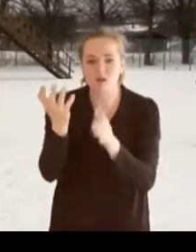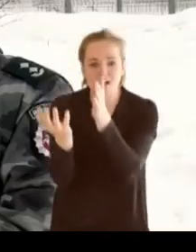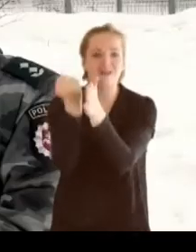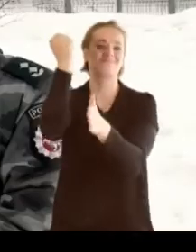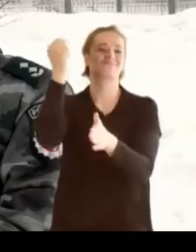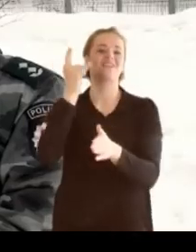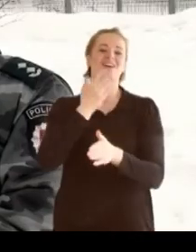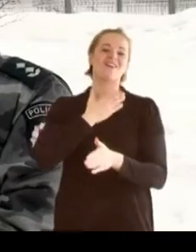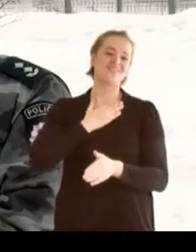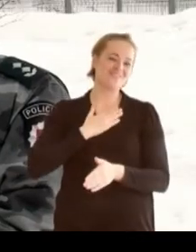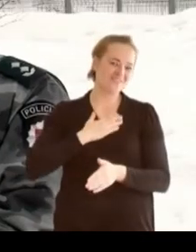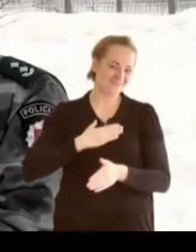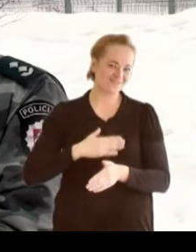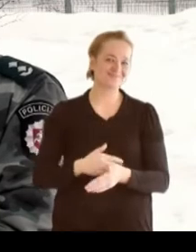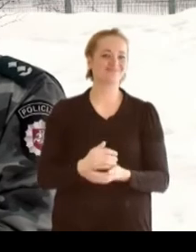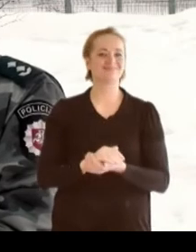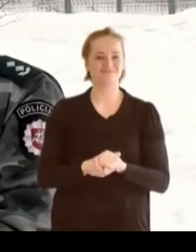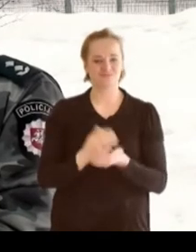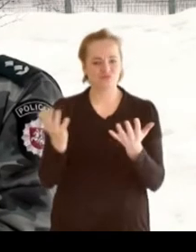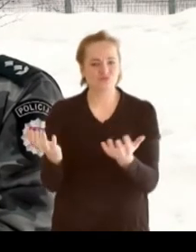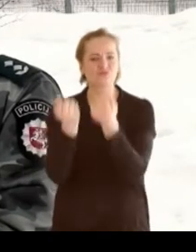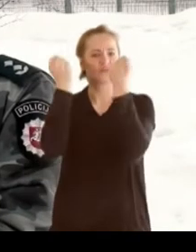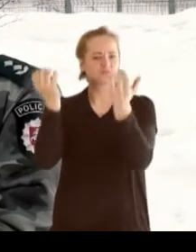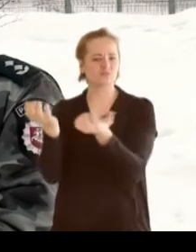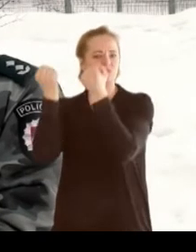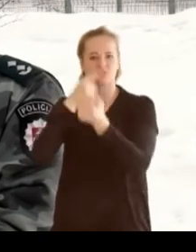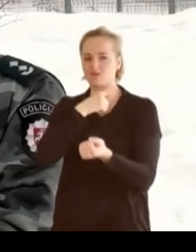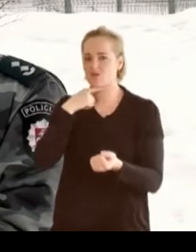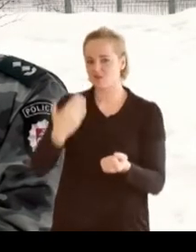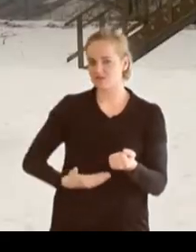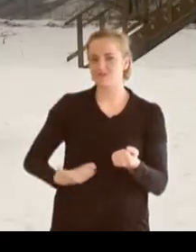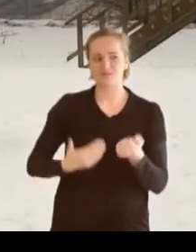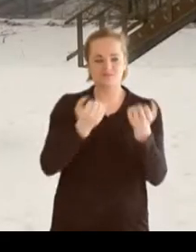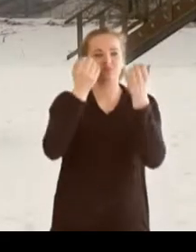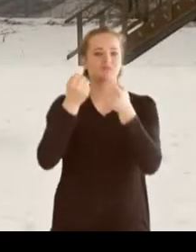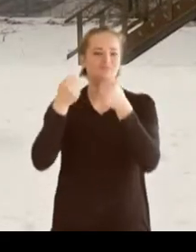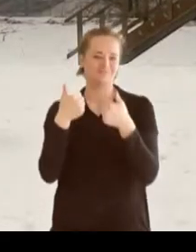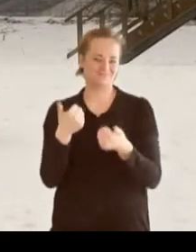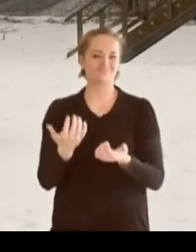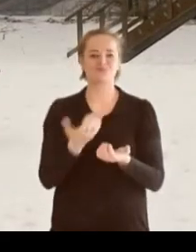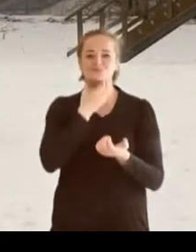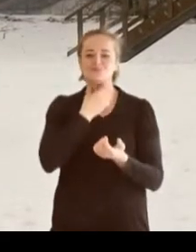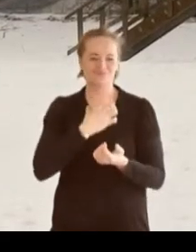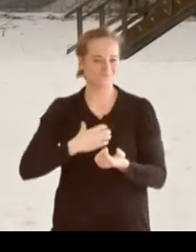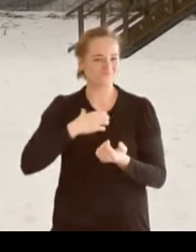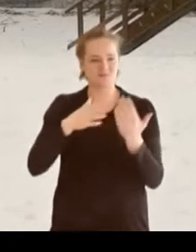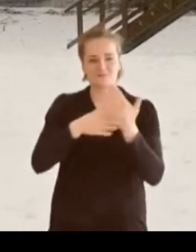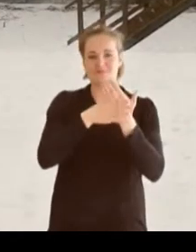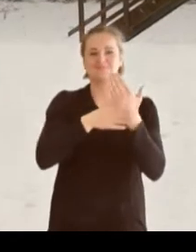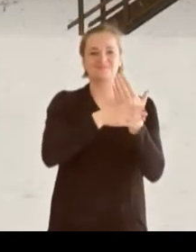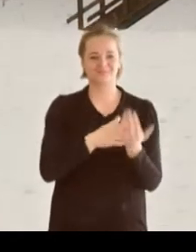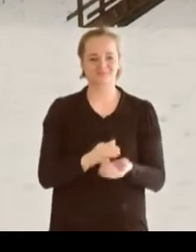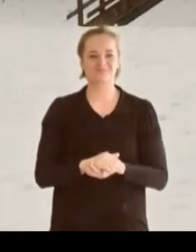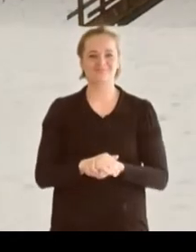miške. Yra nemažai atvejų, kai šuns pagalba yra randami vaikai, yra surandami